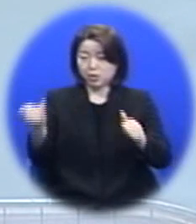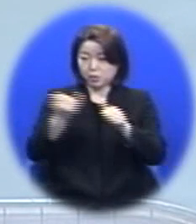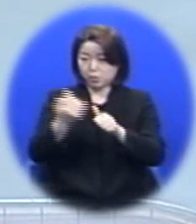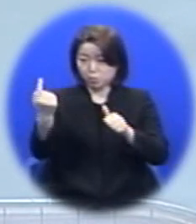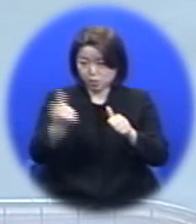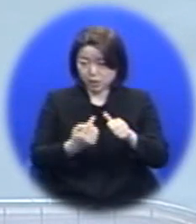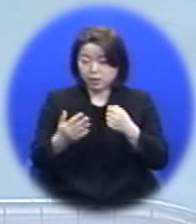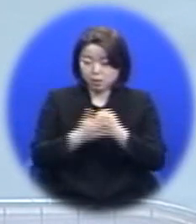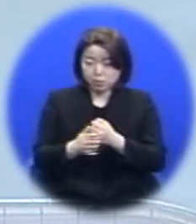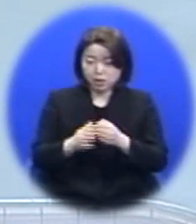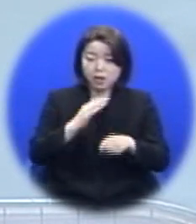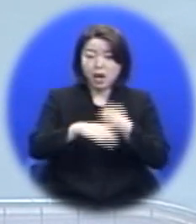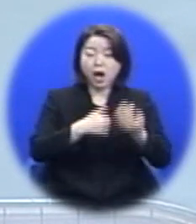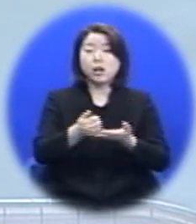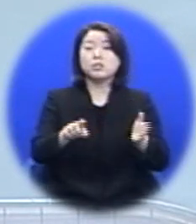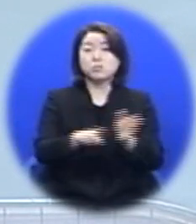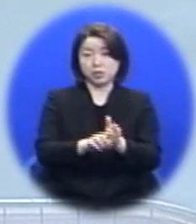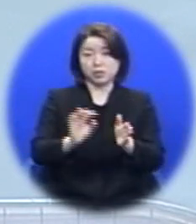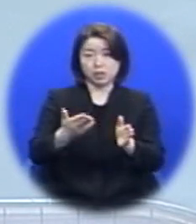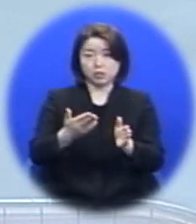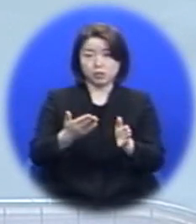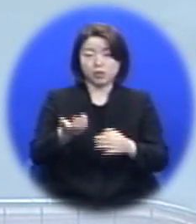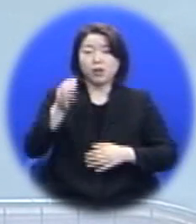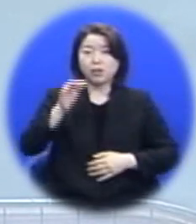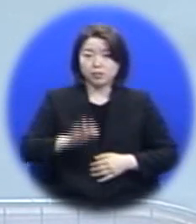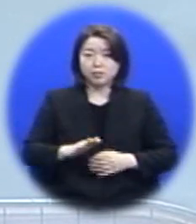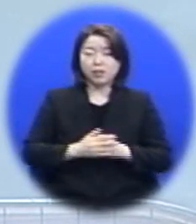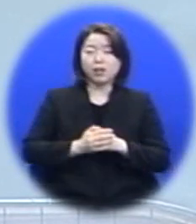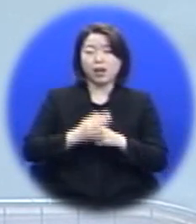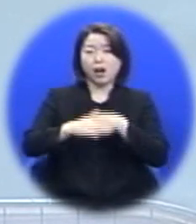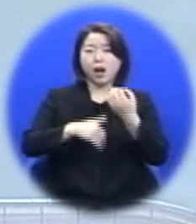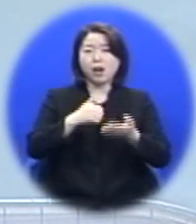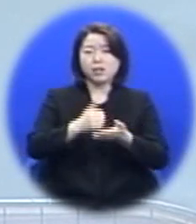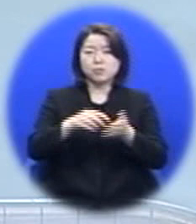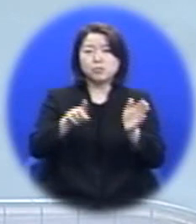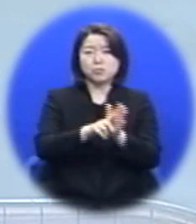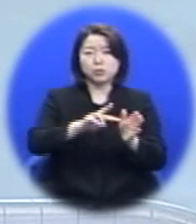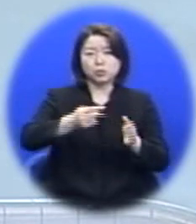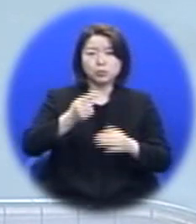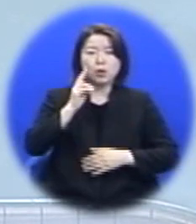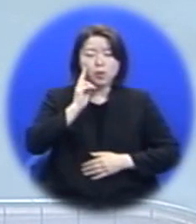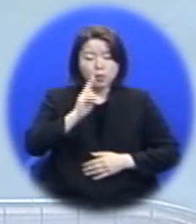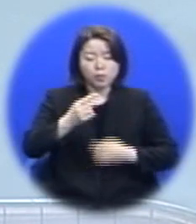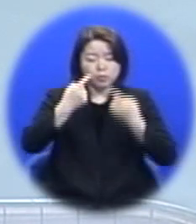그런데 믿어도 너무나 분명하게 믿었어요.